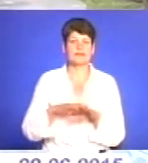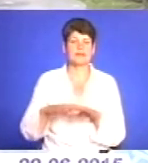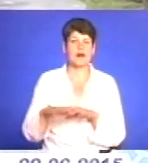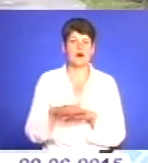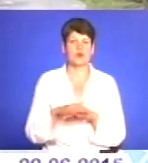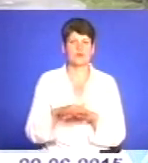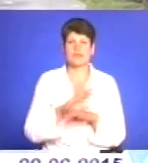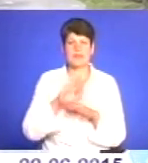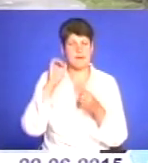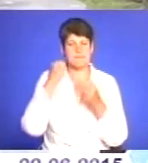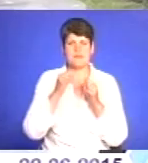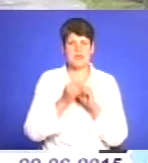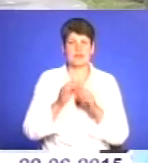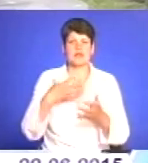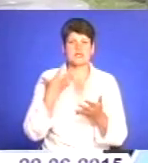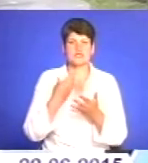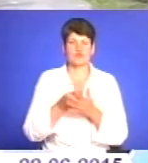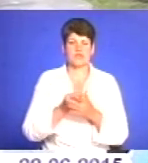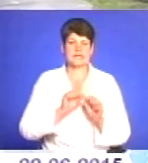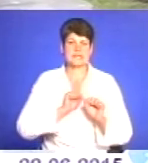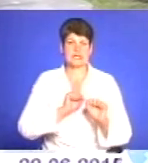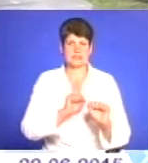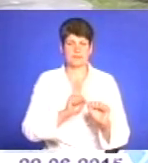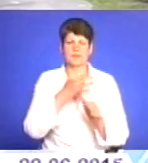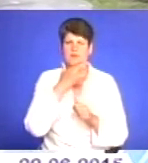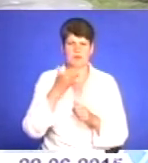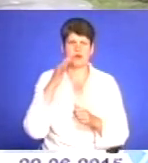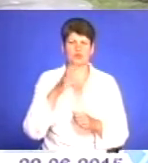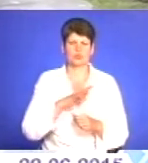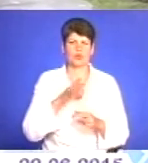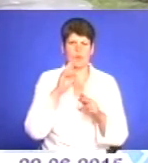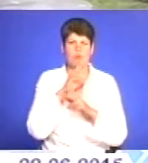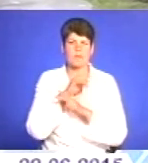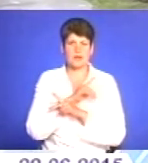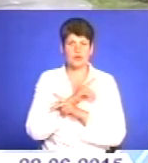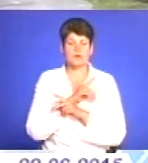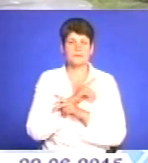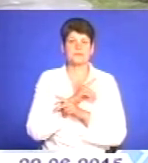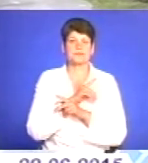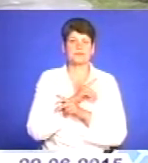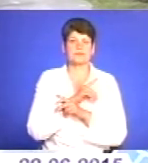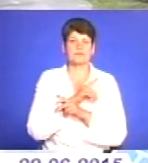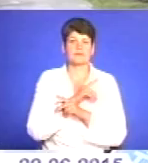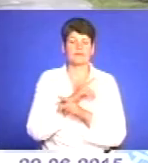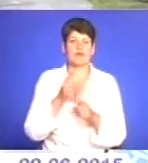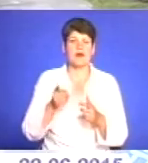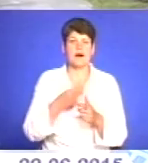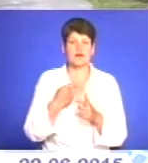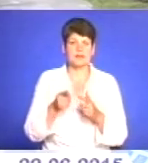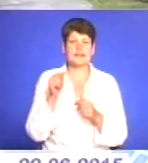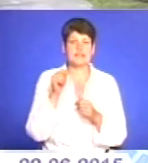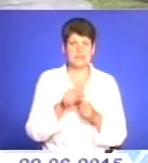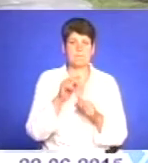не пам'ятає своїх захисників. Багато було помилок в історії, але ті